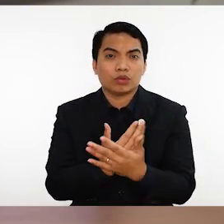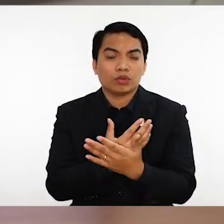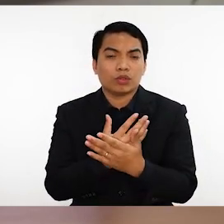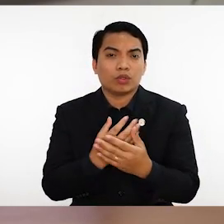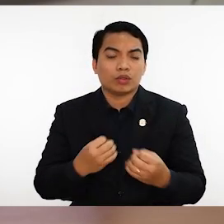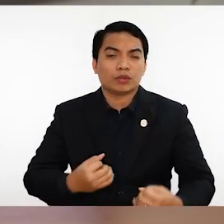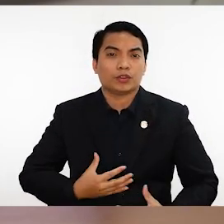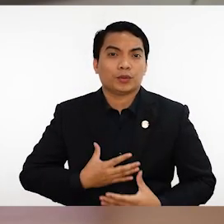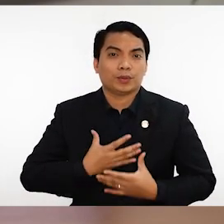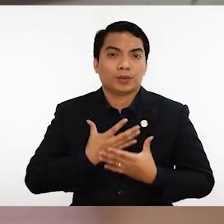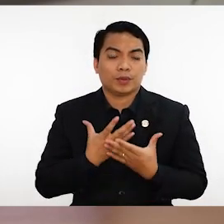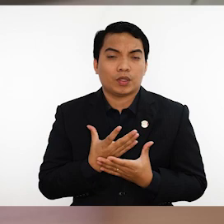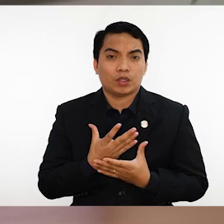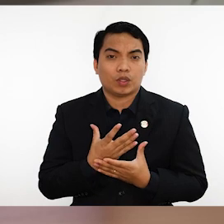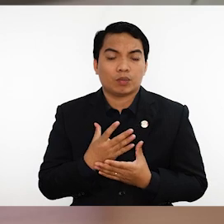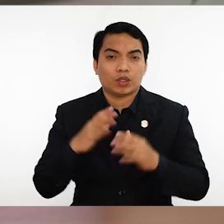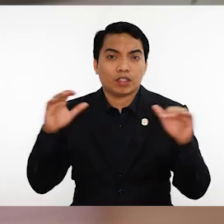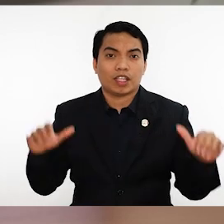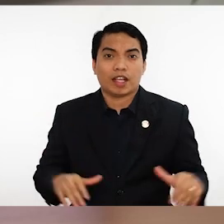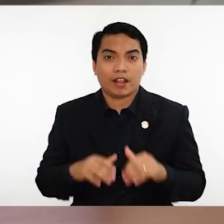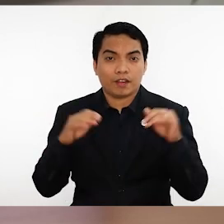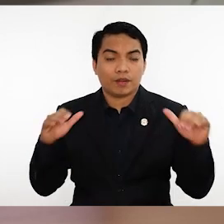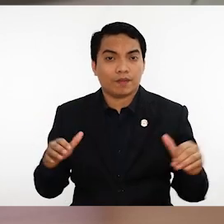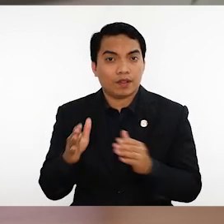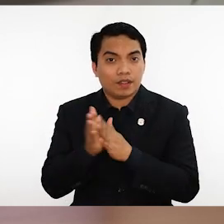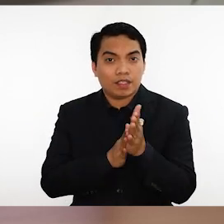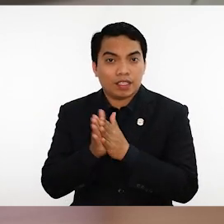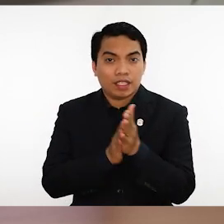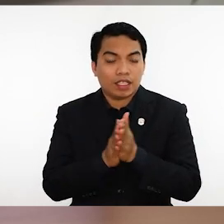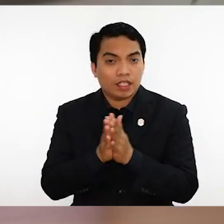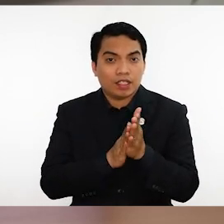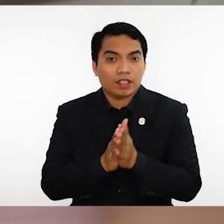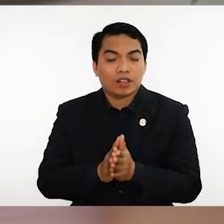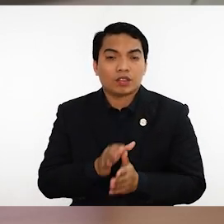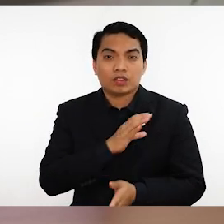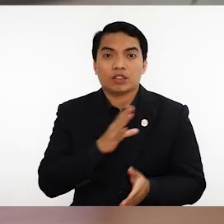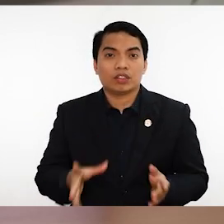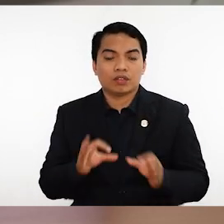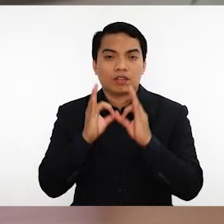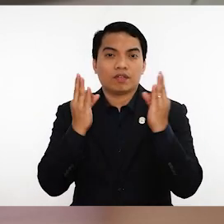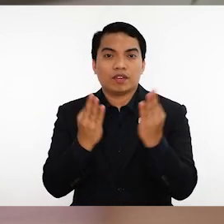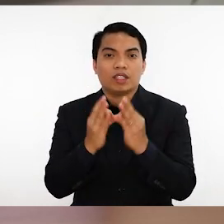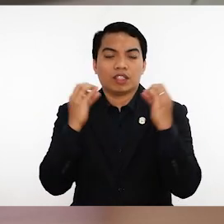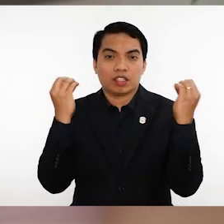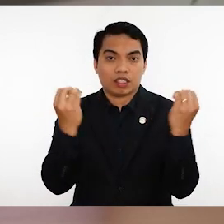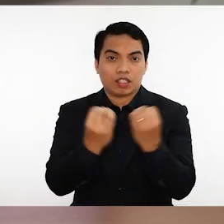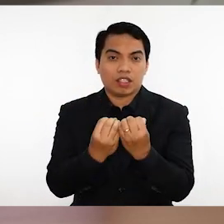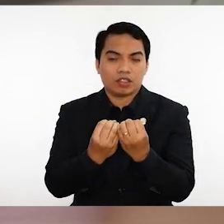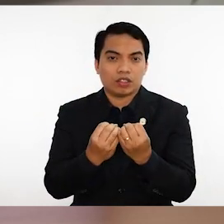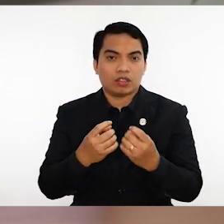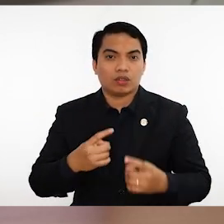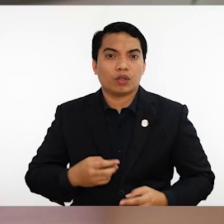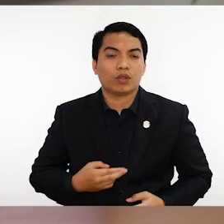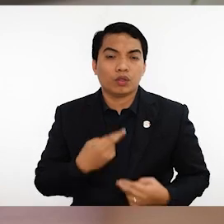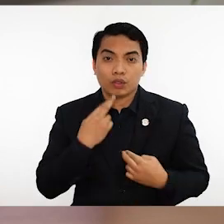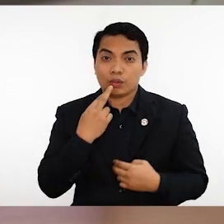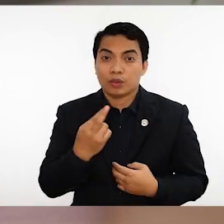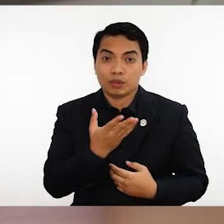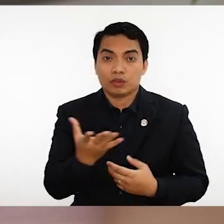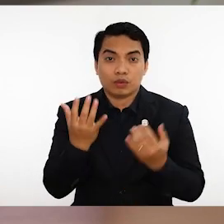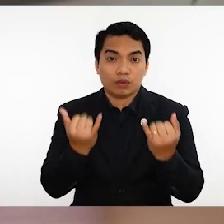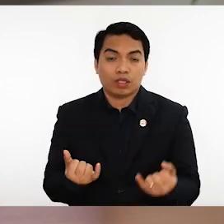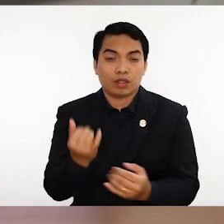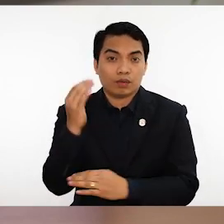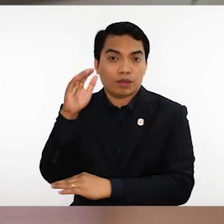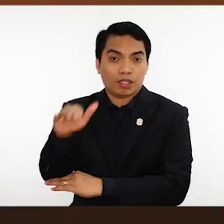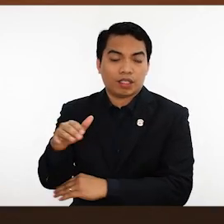panibagong inspirasyon ng mga aktibidad pang kasiglahan ng mga kapisan ng pansambahayan na inihatid namin sa inyo sa